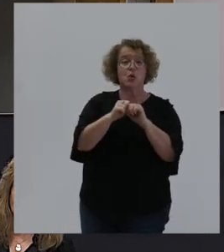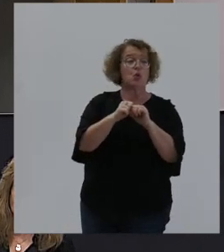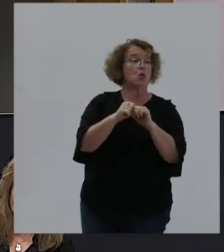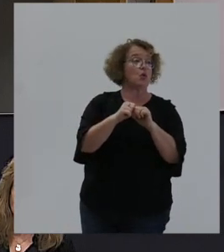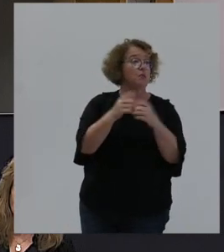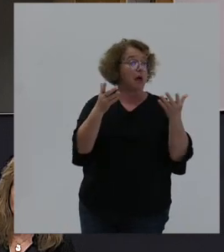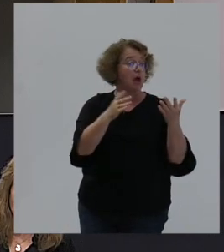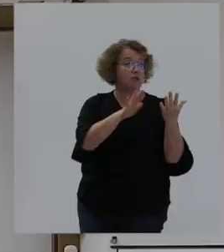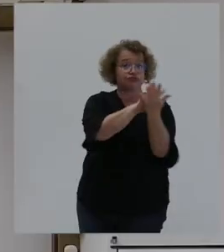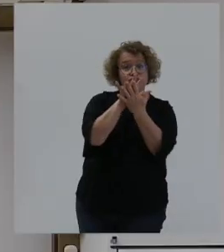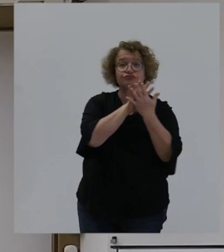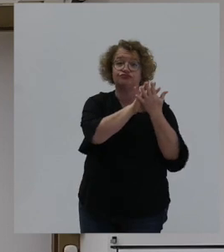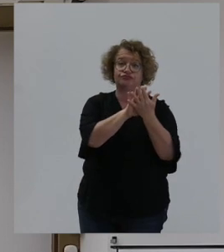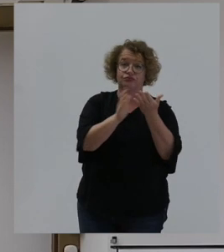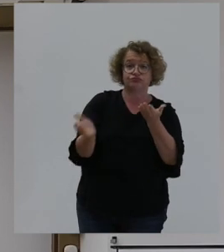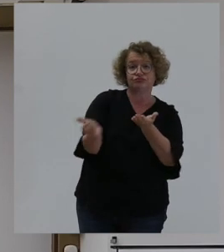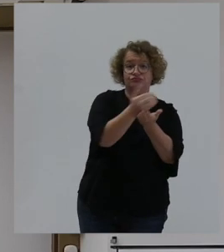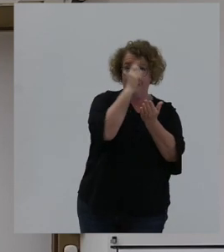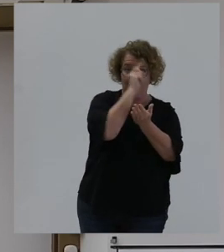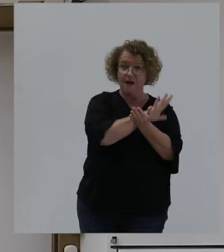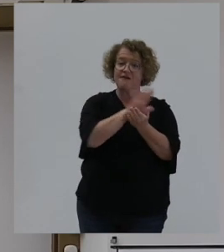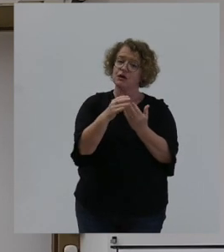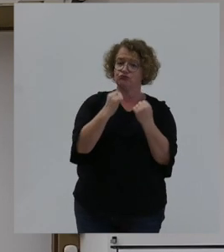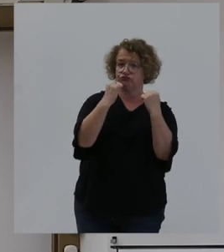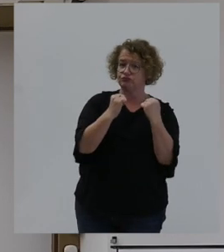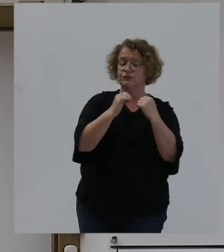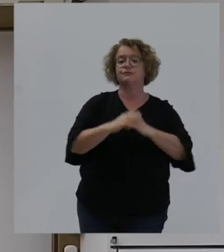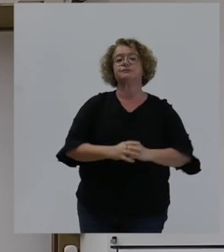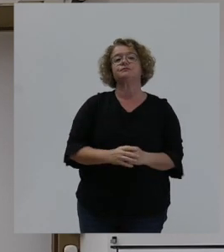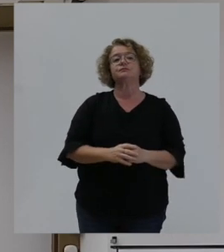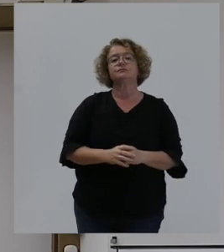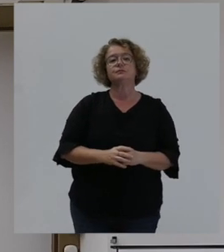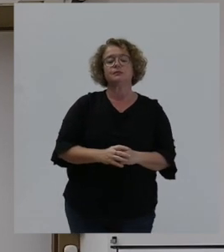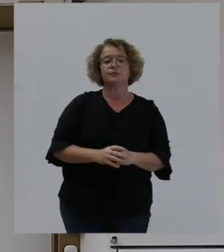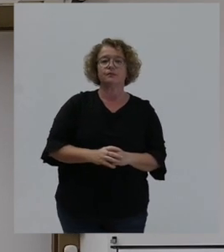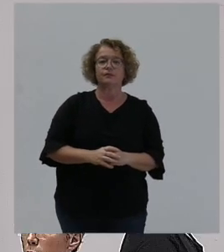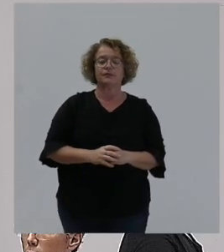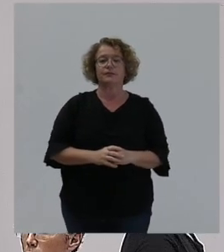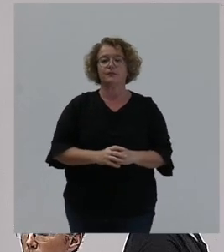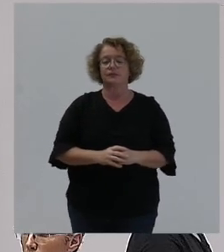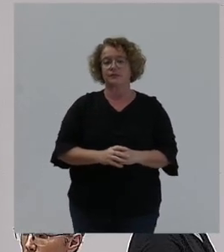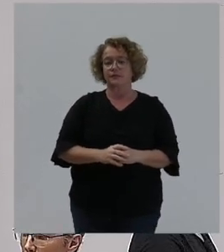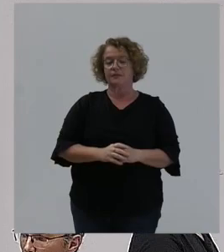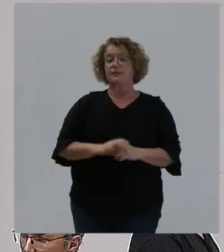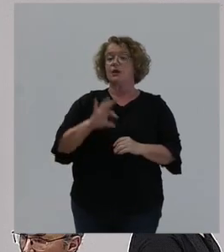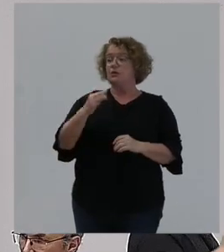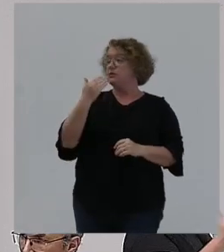consultation un peu solide. Merci. De votre côté, c'est peut-être Nicolas. Frédéric Hoffmann.